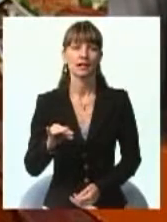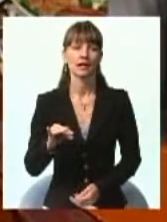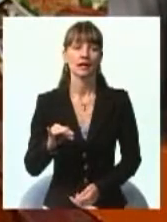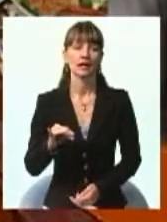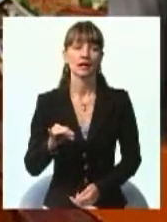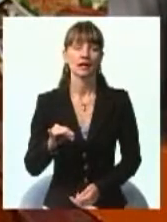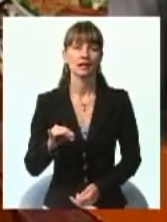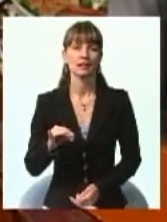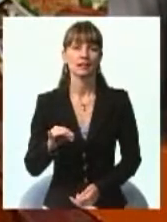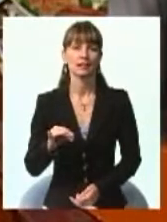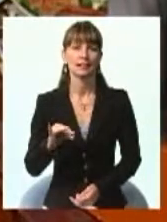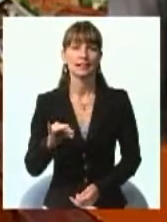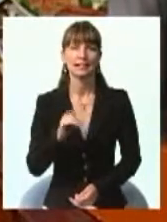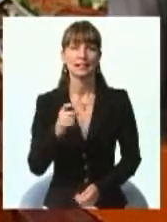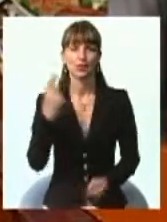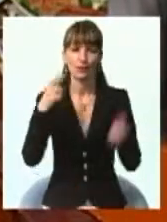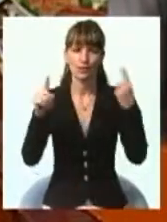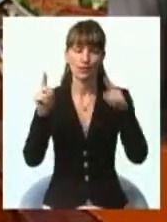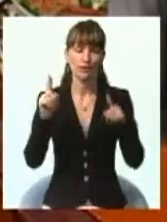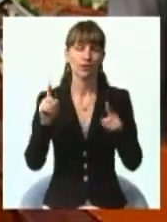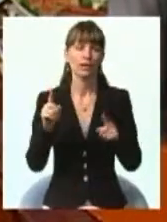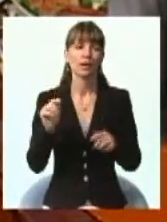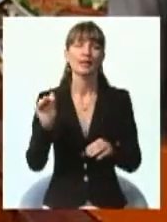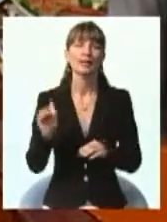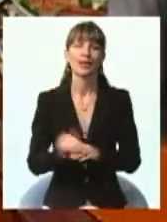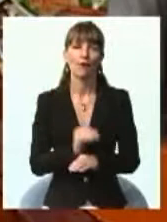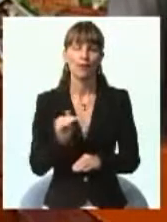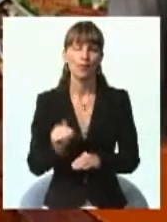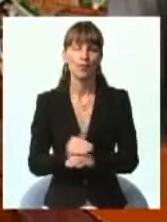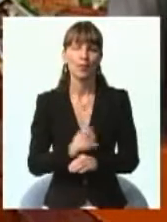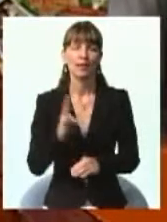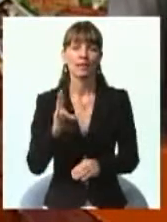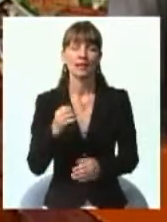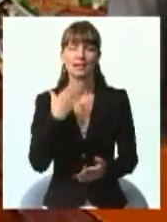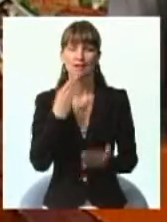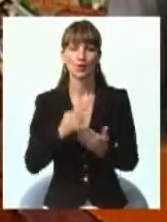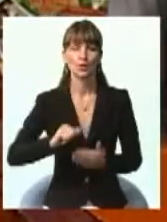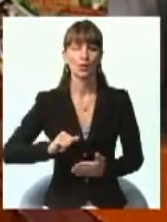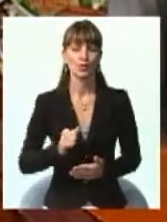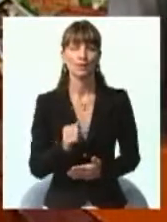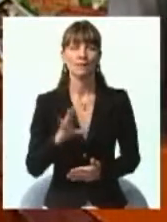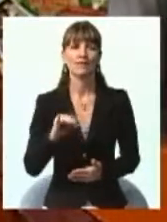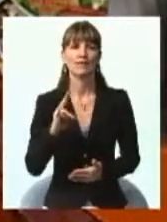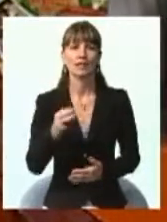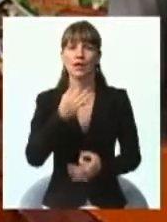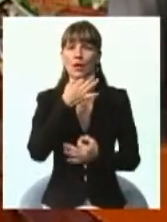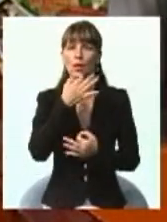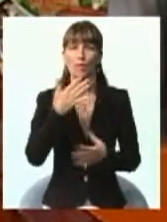Джинні конеш із мультфильму. Конеш добрий на своїх друзів. Він